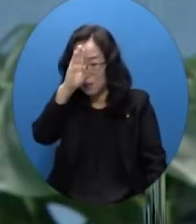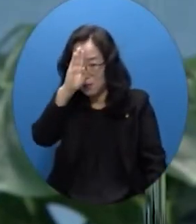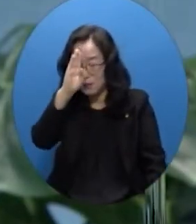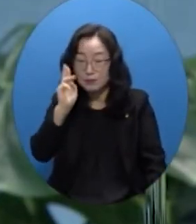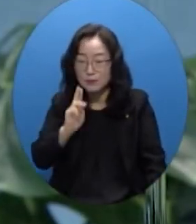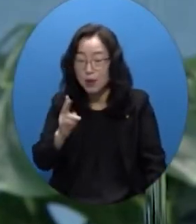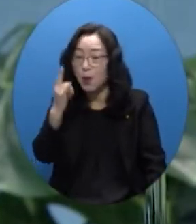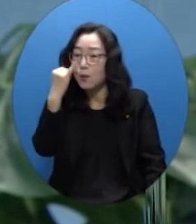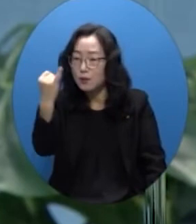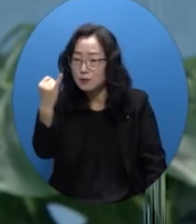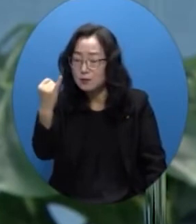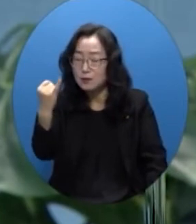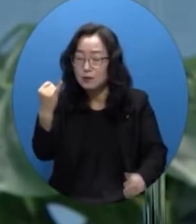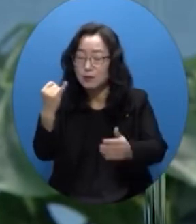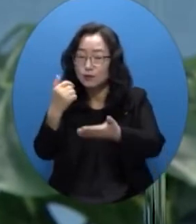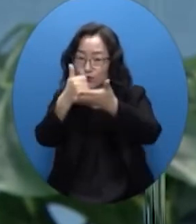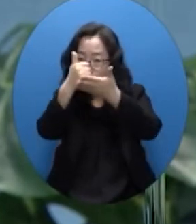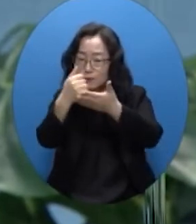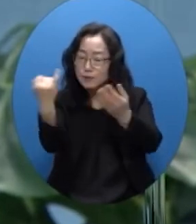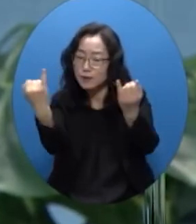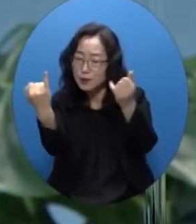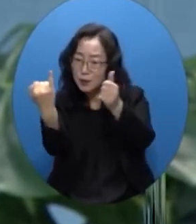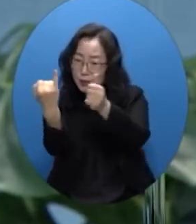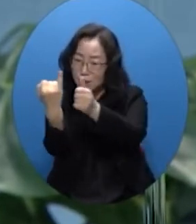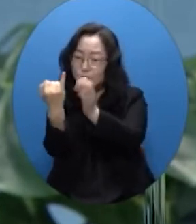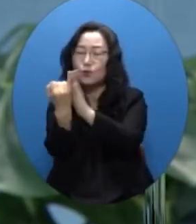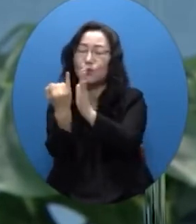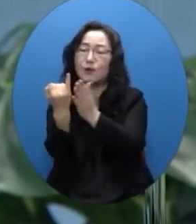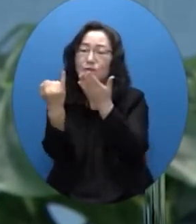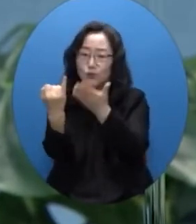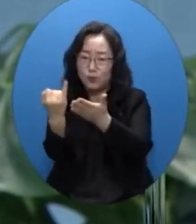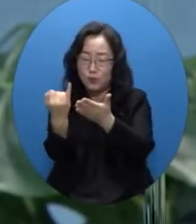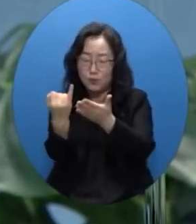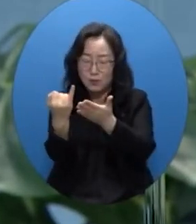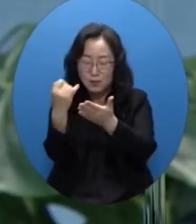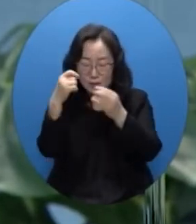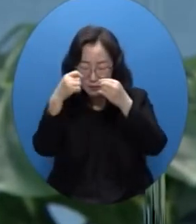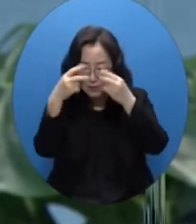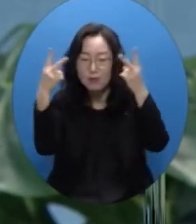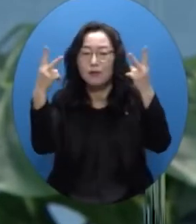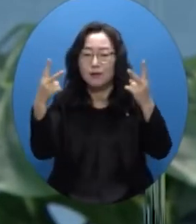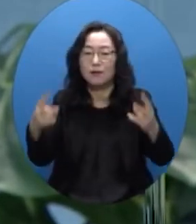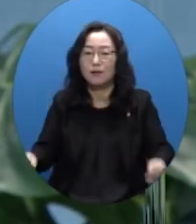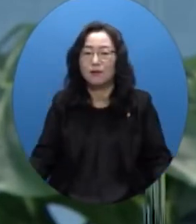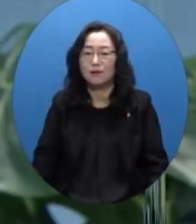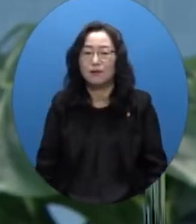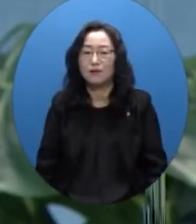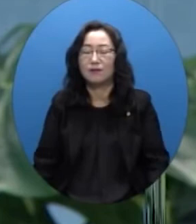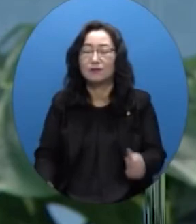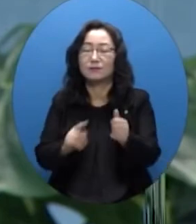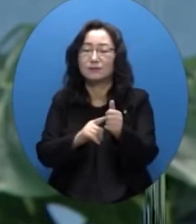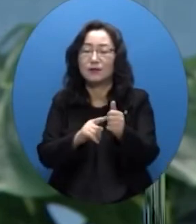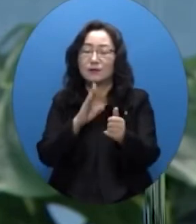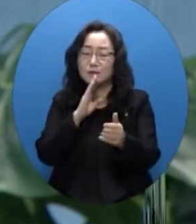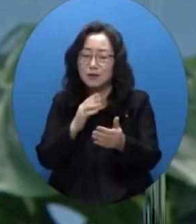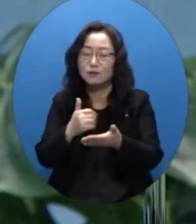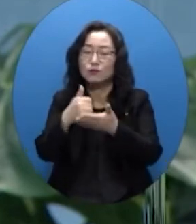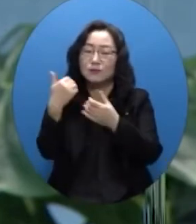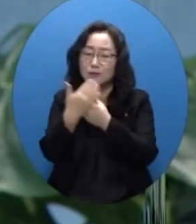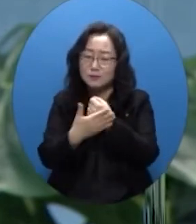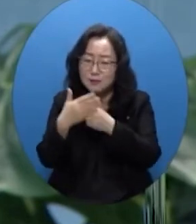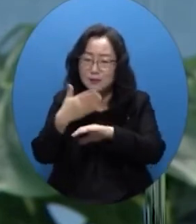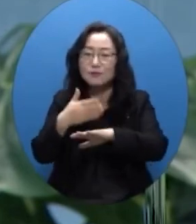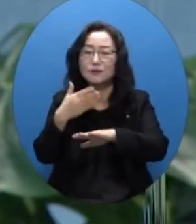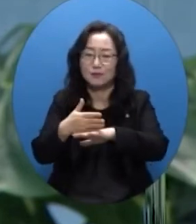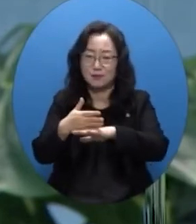주님의 함께 5 계셔서 돌 보인다는 사실을 깨달았습니다 그래서 주변에 로머 감사여